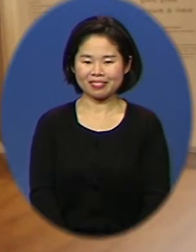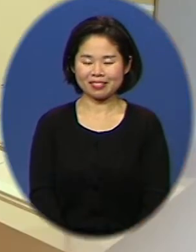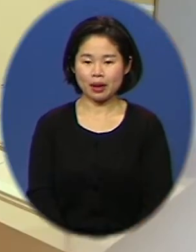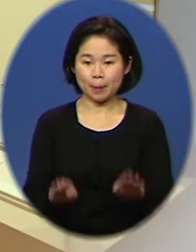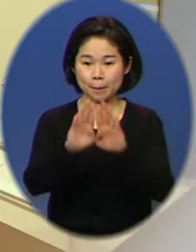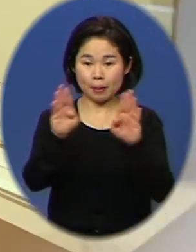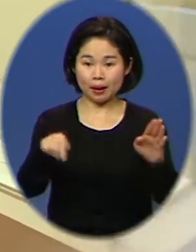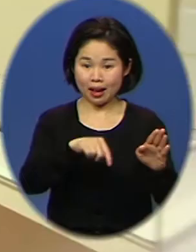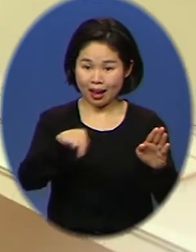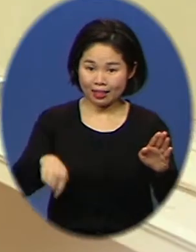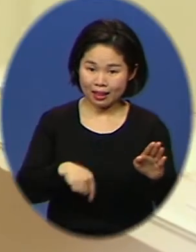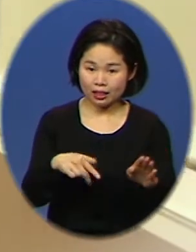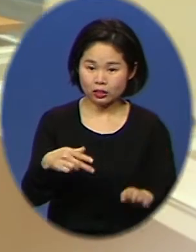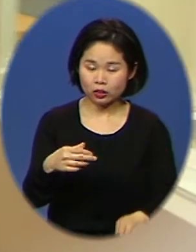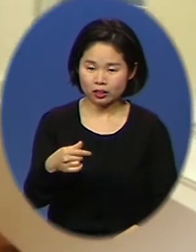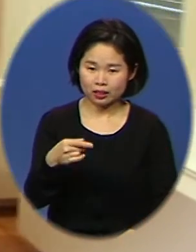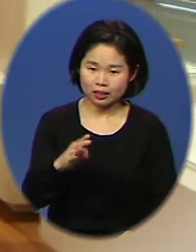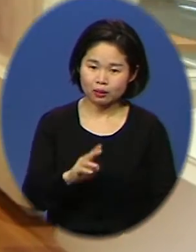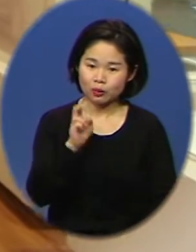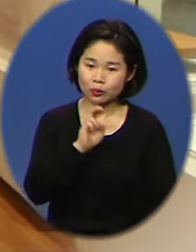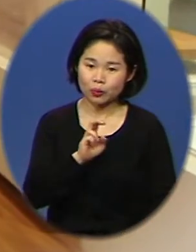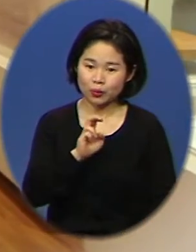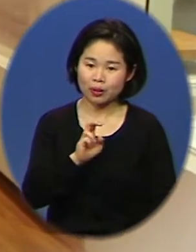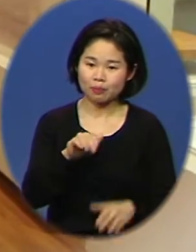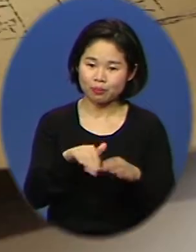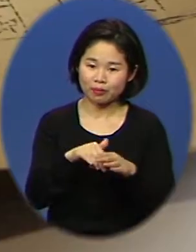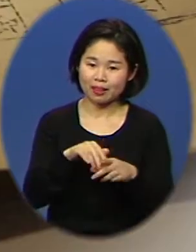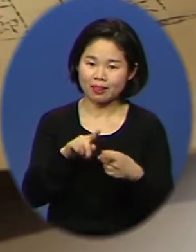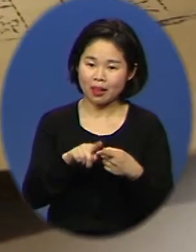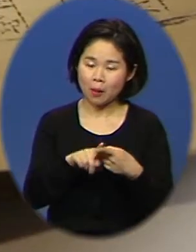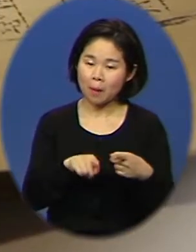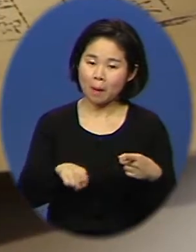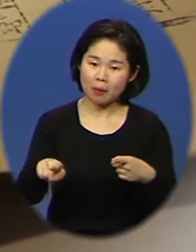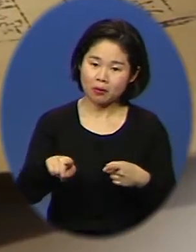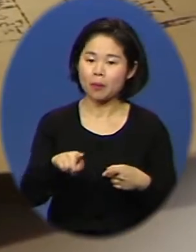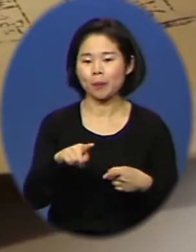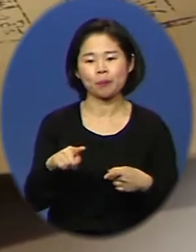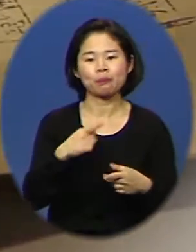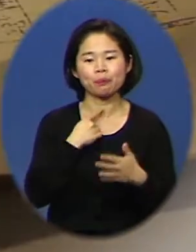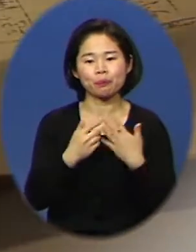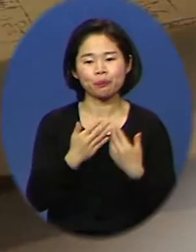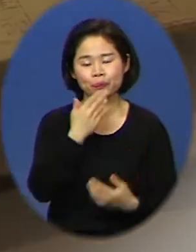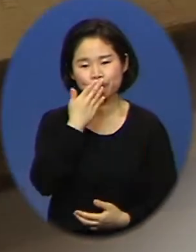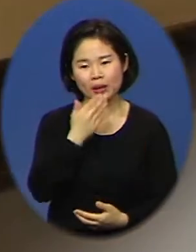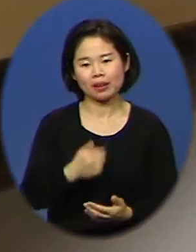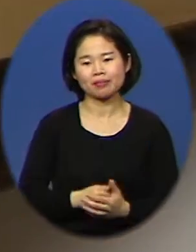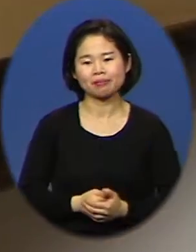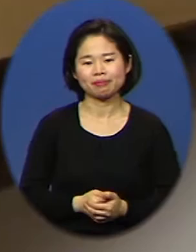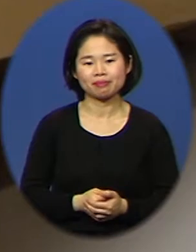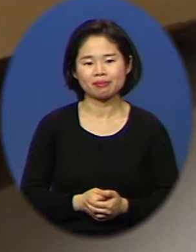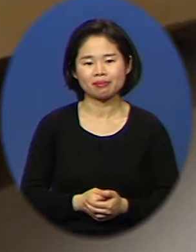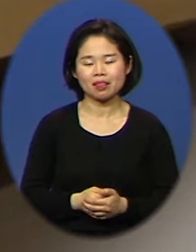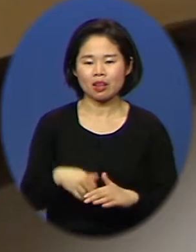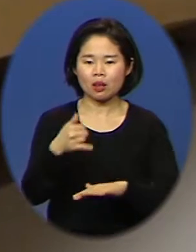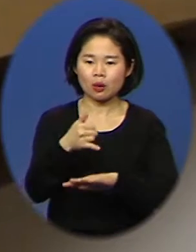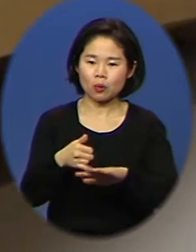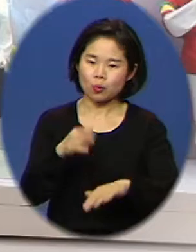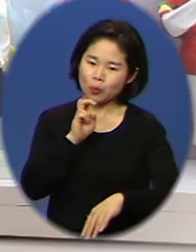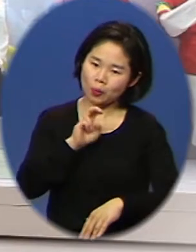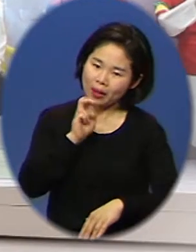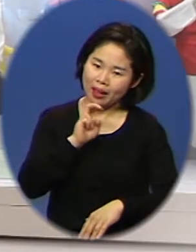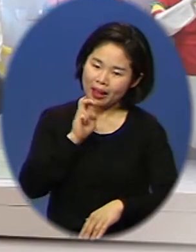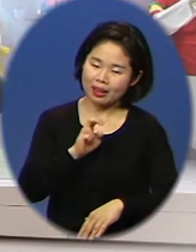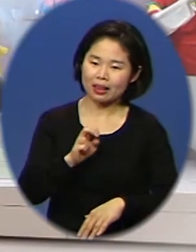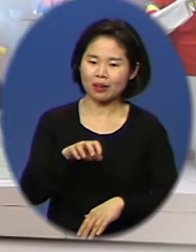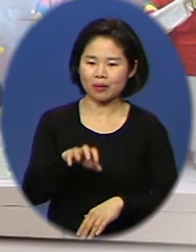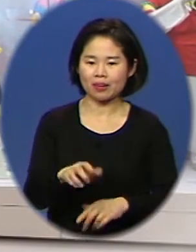박물관 안에는 정읍의 소리 문화를 간접적으로 체험할 수 있는 자료들이 전시되어 있는데요. 농악의 고장답게